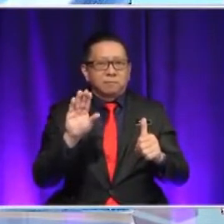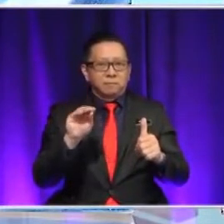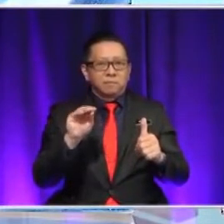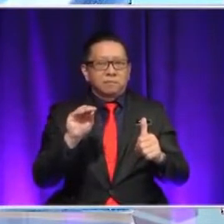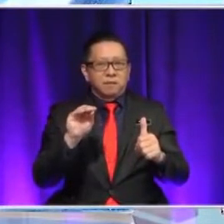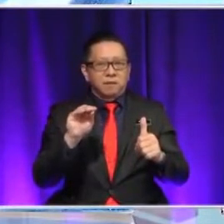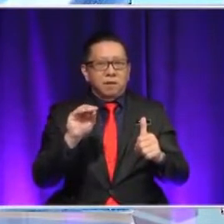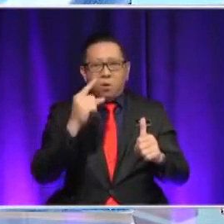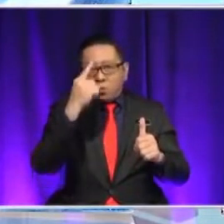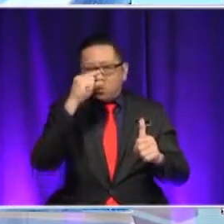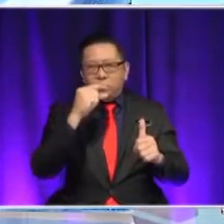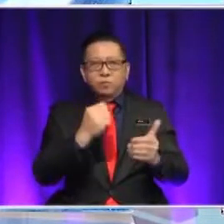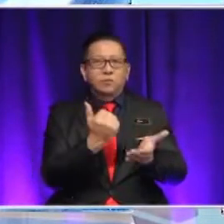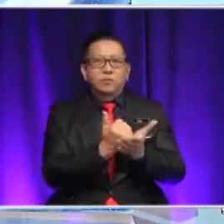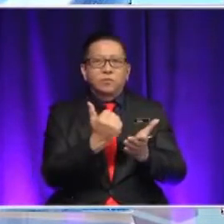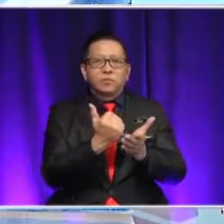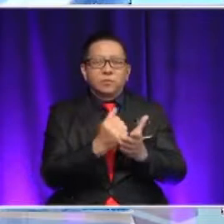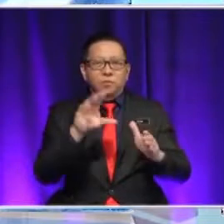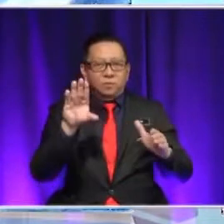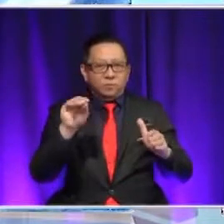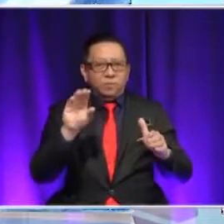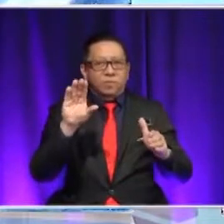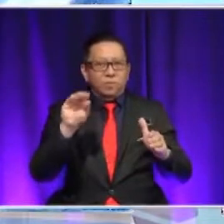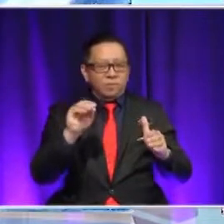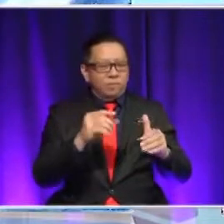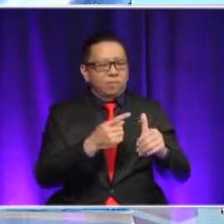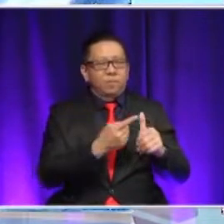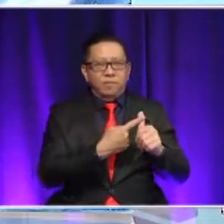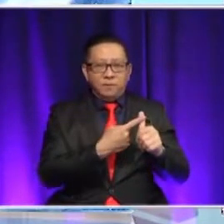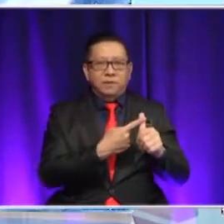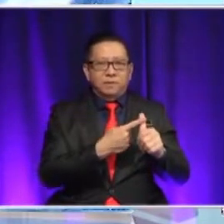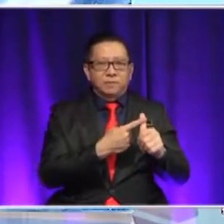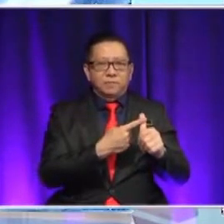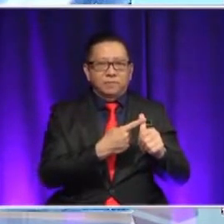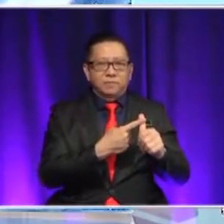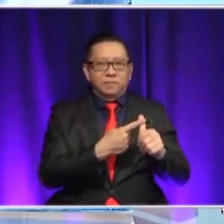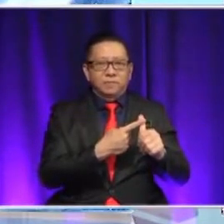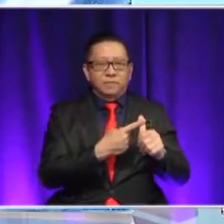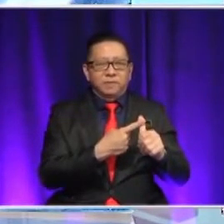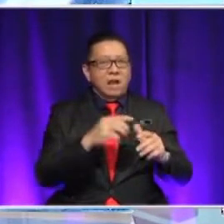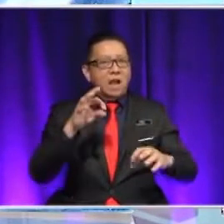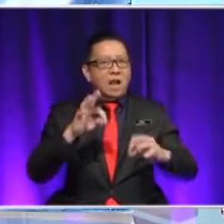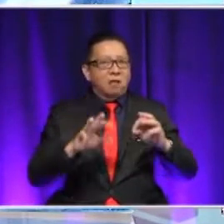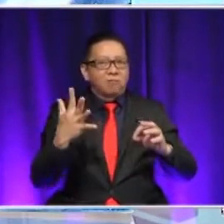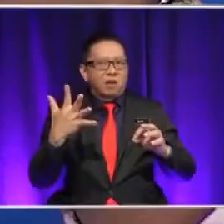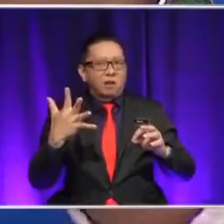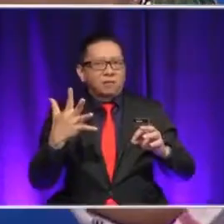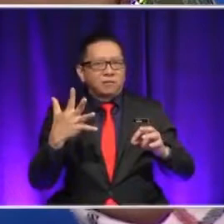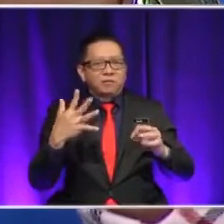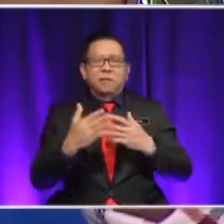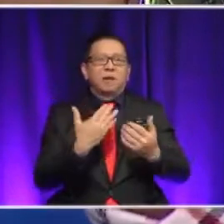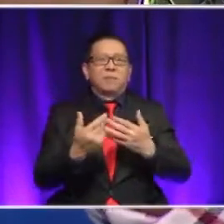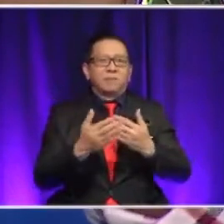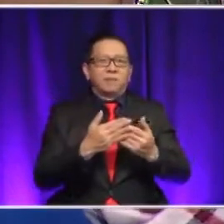guna untuk cetakan dekat sekolah tapi kita boleh Bunda permukaannya sebelah sini untuk Ati ini basah-basah kalau tak ada Ivan kalau